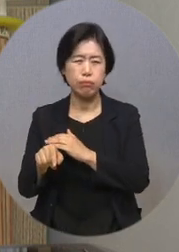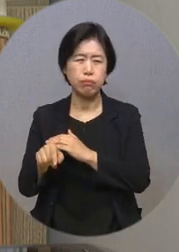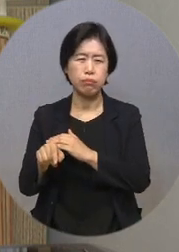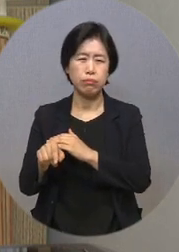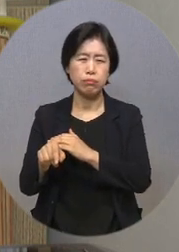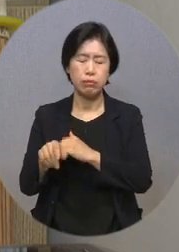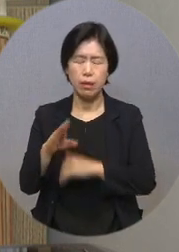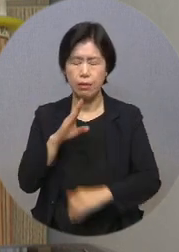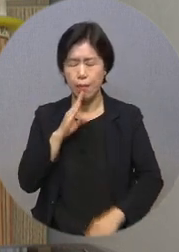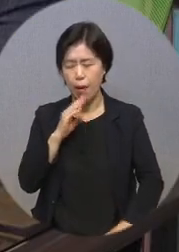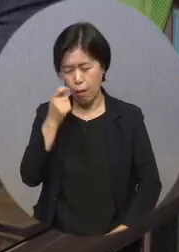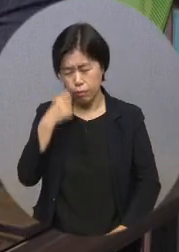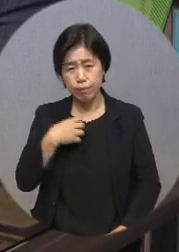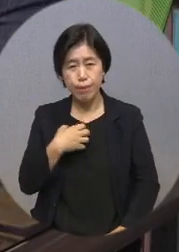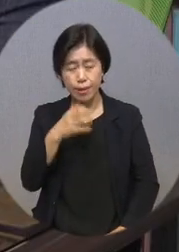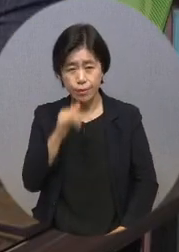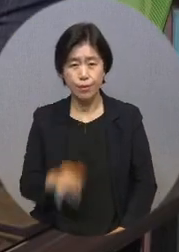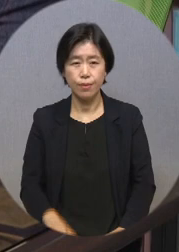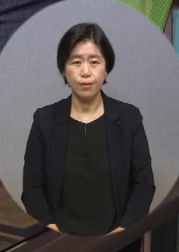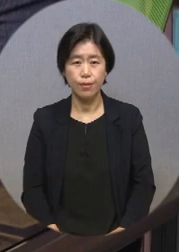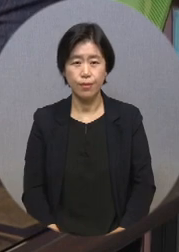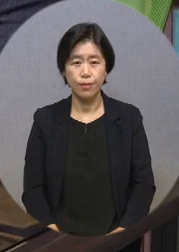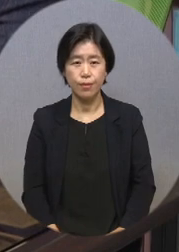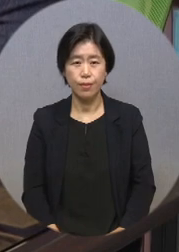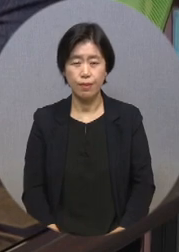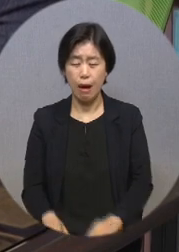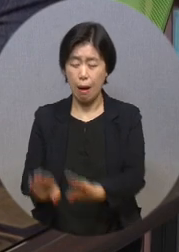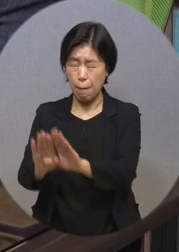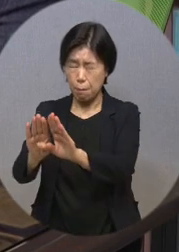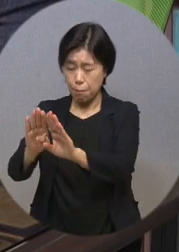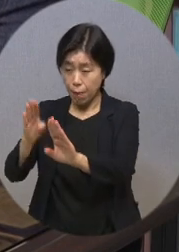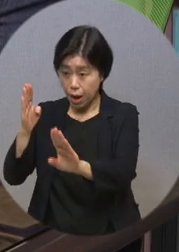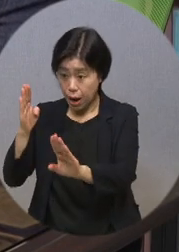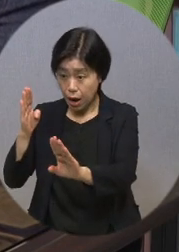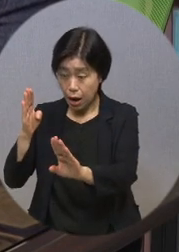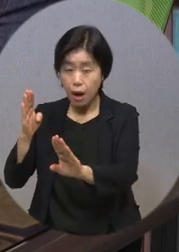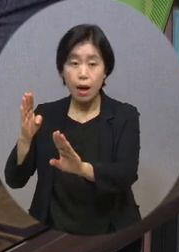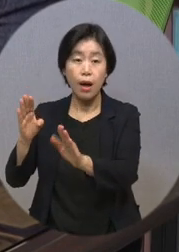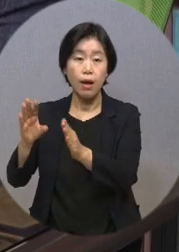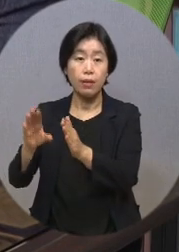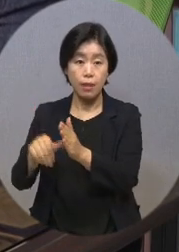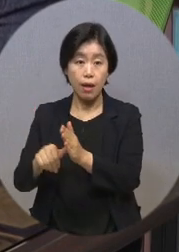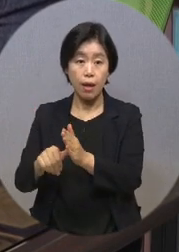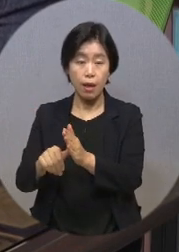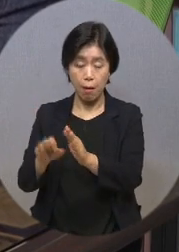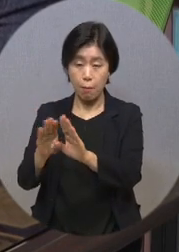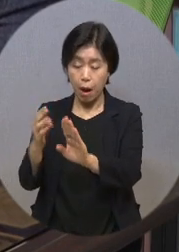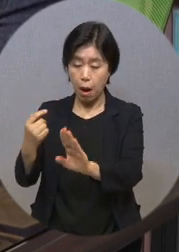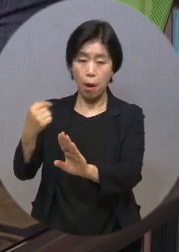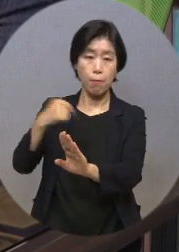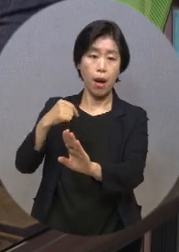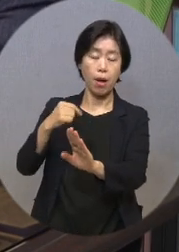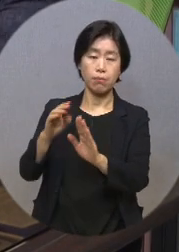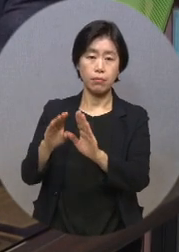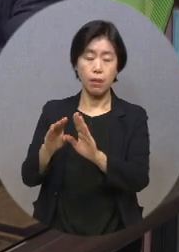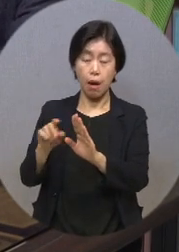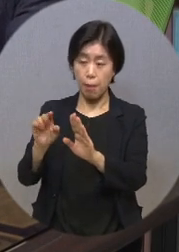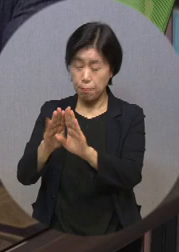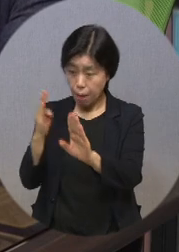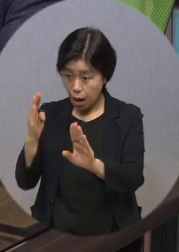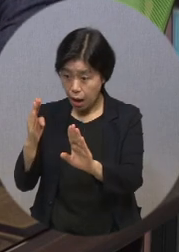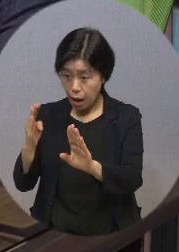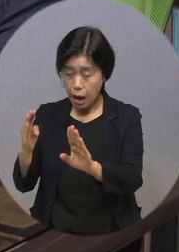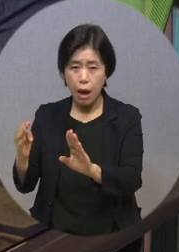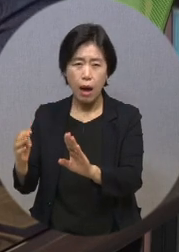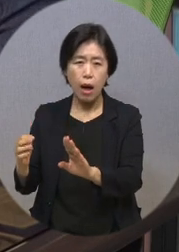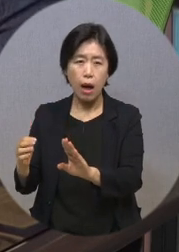드리러 갔는데 정말 세상에 문을 열었는데 바깥 날씨가 그렇게 추웠는데도 방 안에서부터 나오는 냉기는